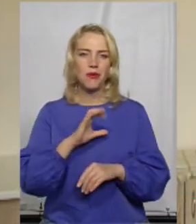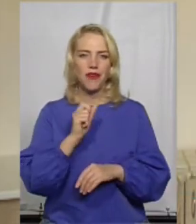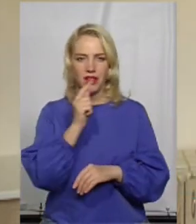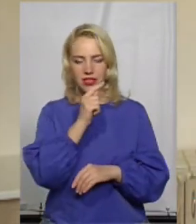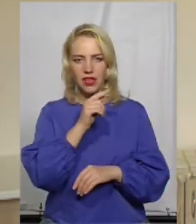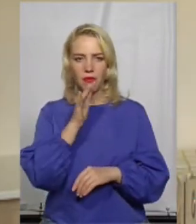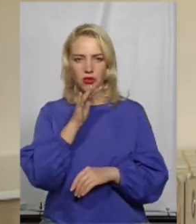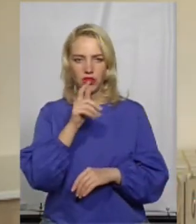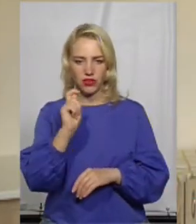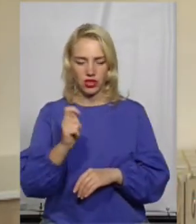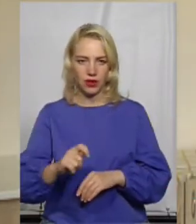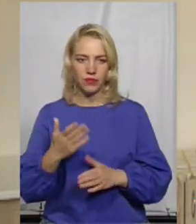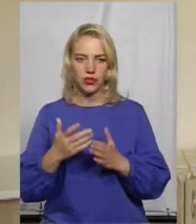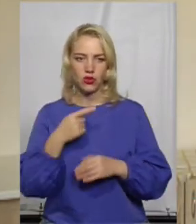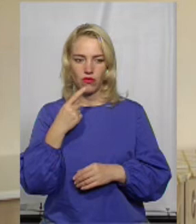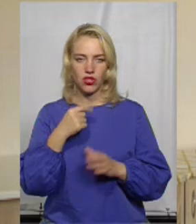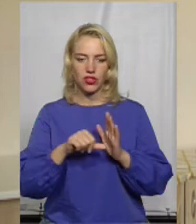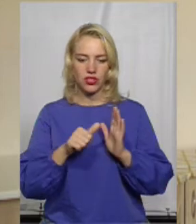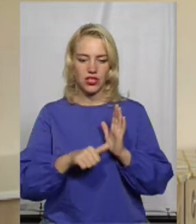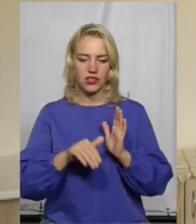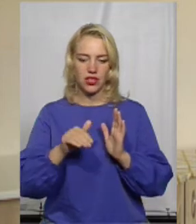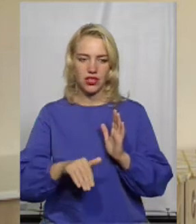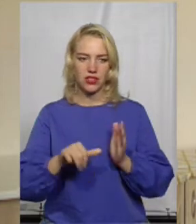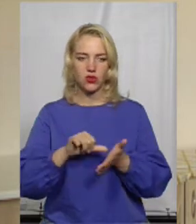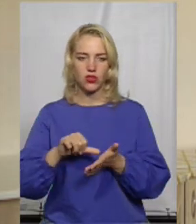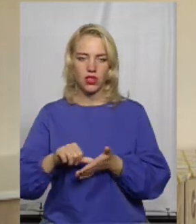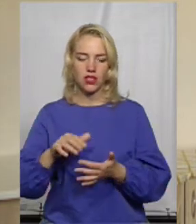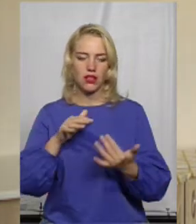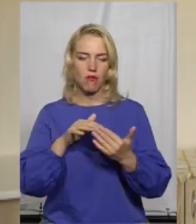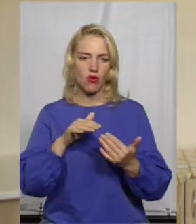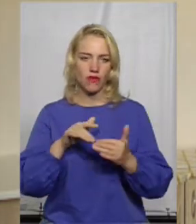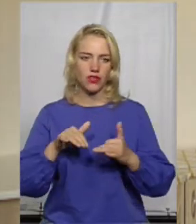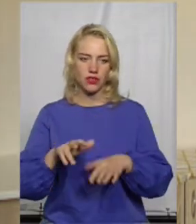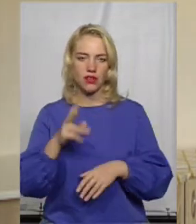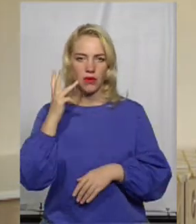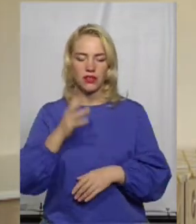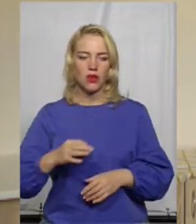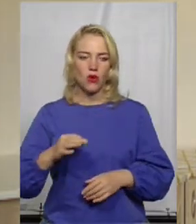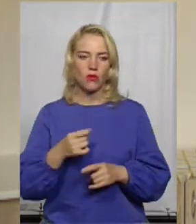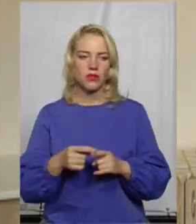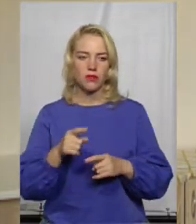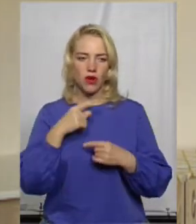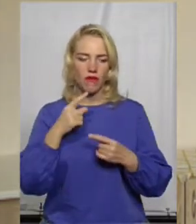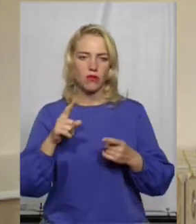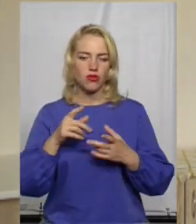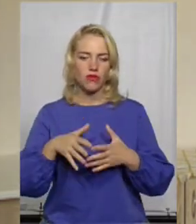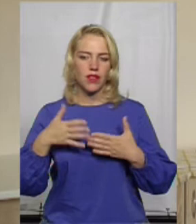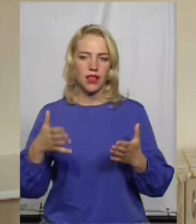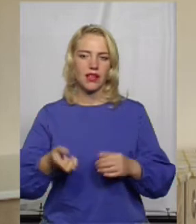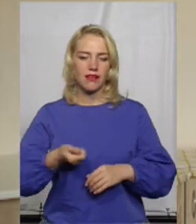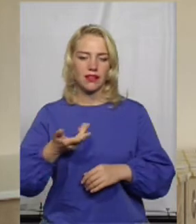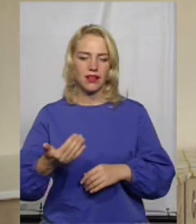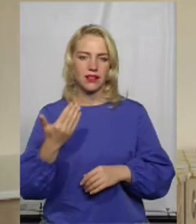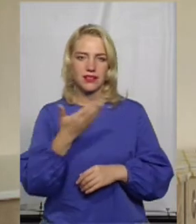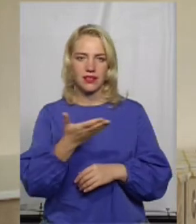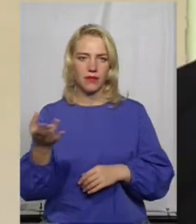війни. Якщо ми говоримо про 16 тисяч учасників бойових дій в Хмельницькій області, то, звичайно, ми говоримо, що велика кількість їм